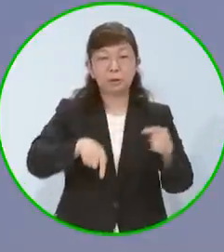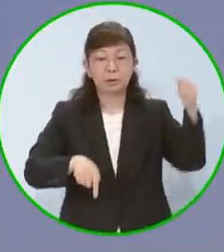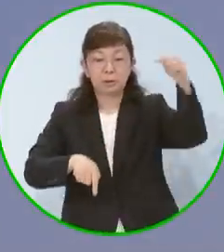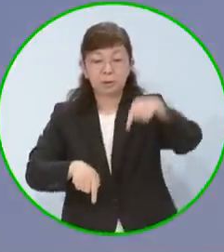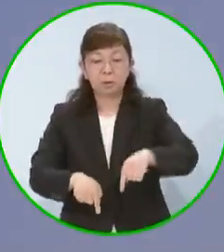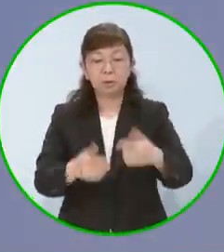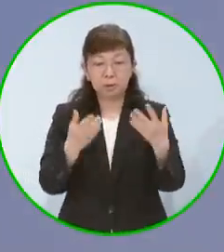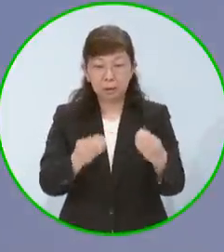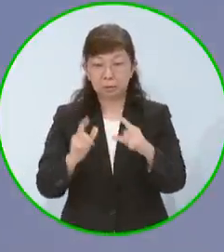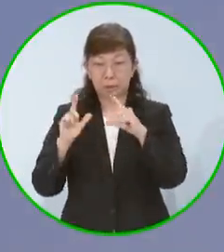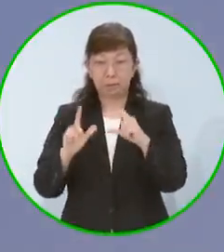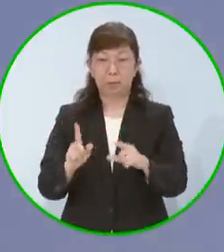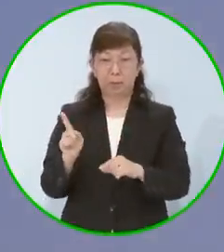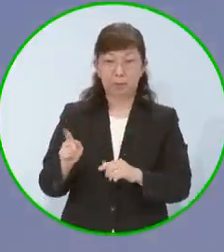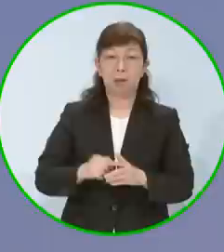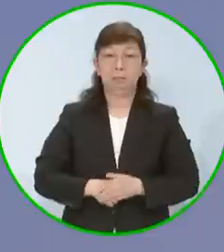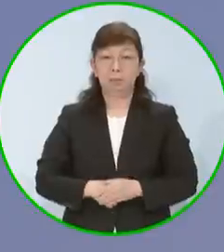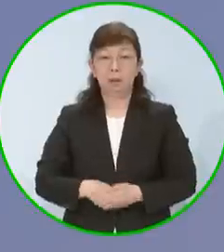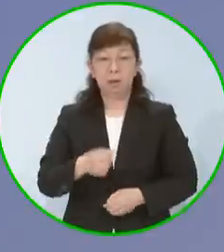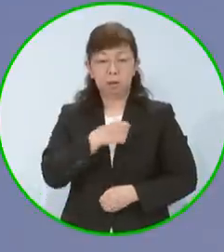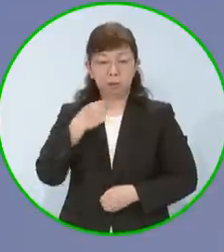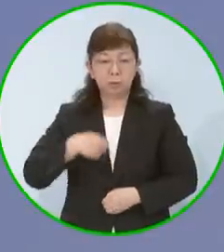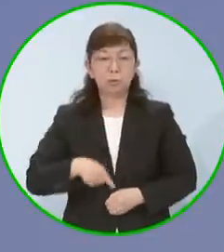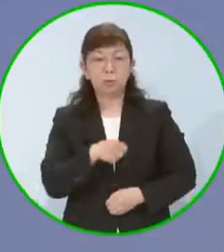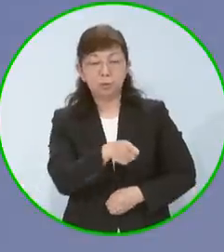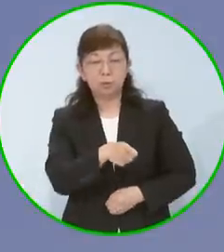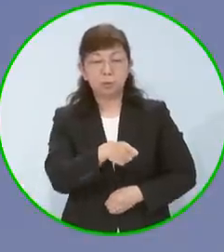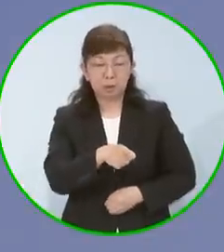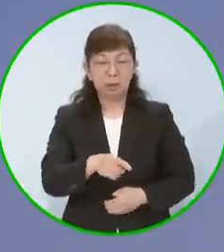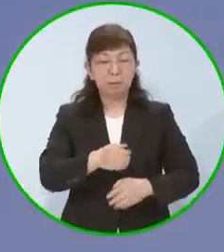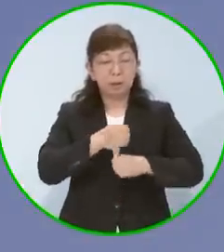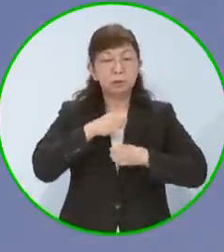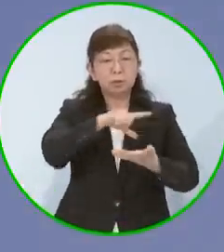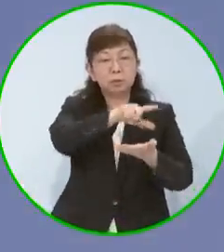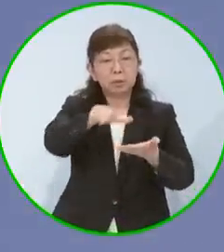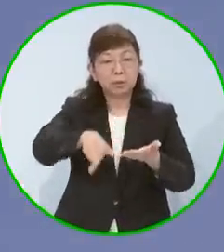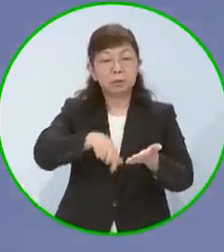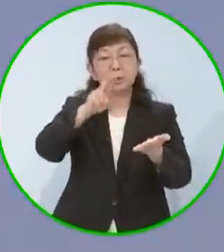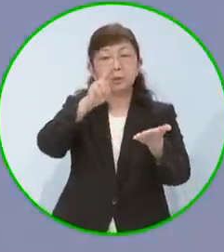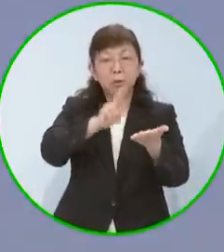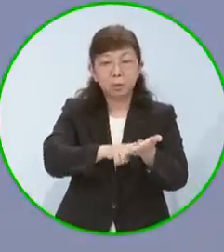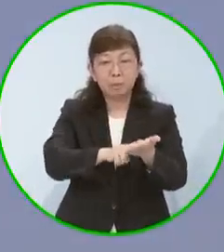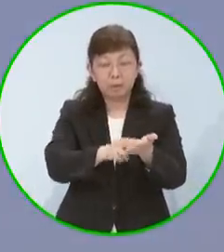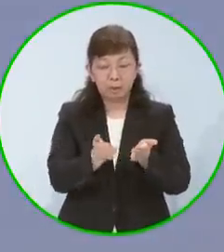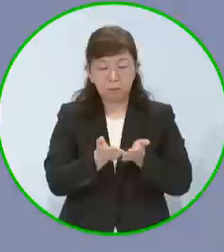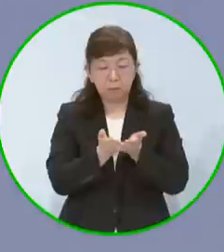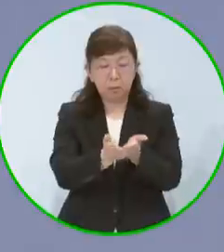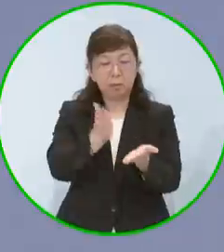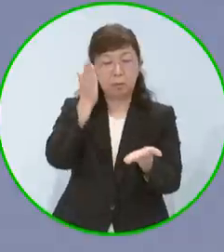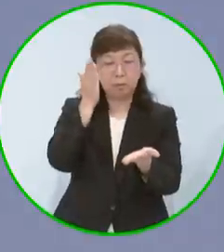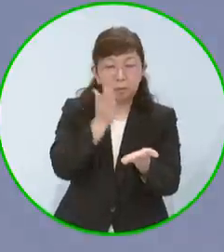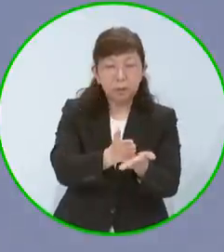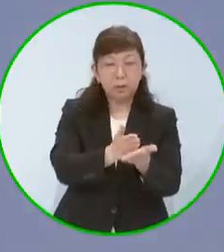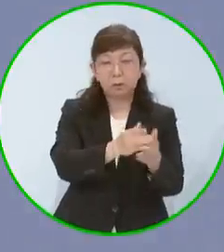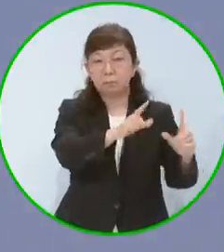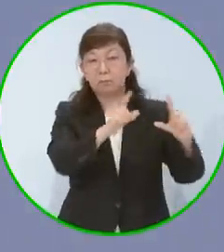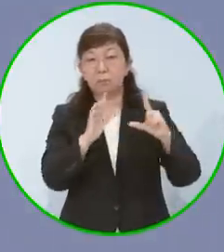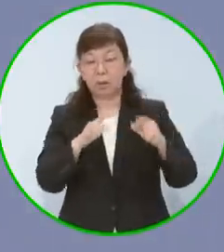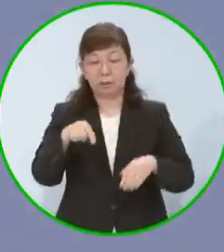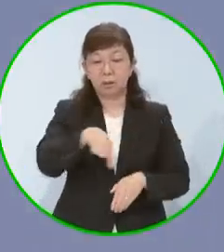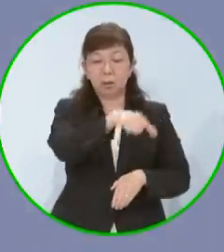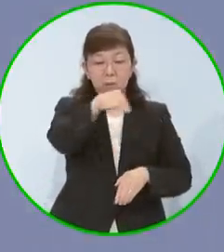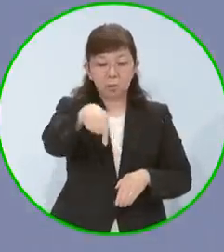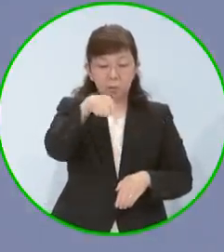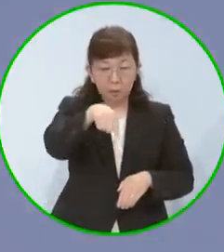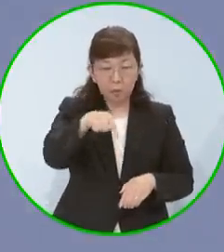したと発表しました。中国が残骸の落下の可能性があるとして事前に設定していた航行禁止区